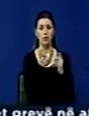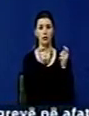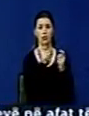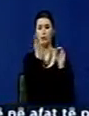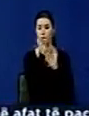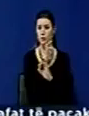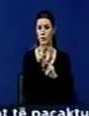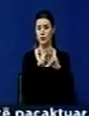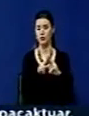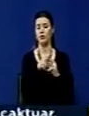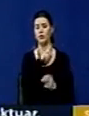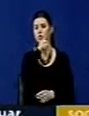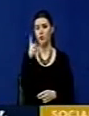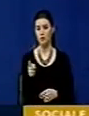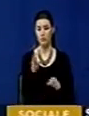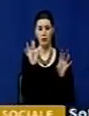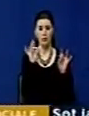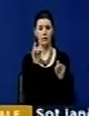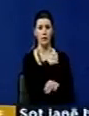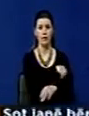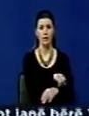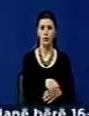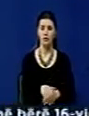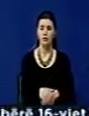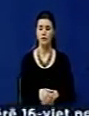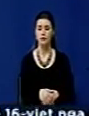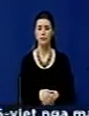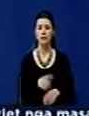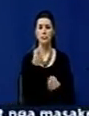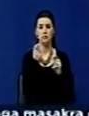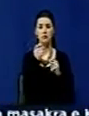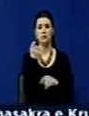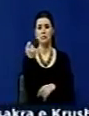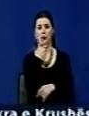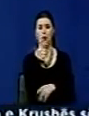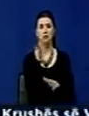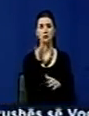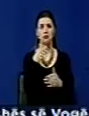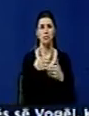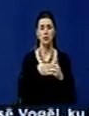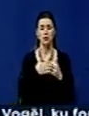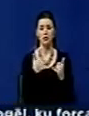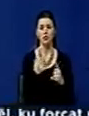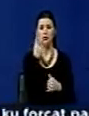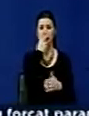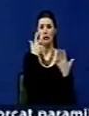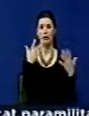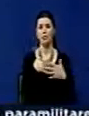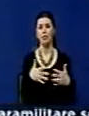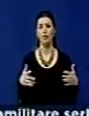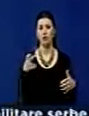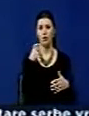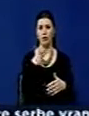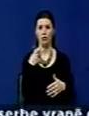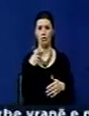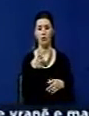pa ndryshueshëm realisht në 10 vitëshin e fundit, me një dallim shumë të vogël, është diku tani është rreth 28 milion euro dhe kjo shumë ka